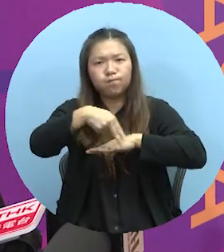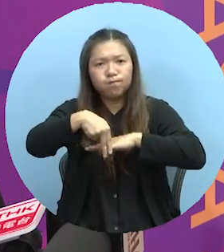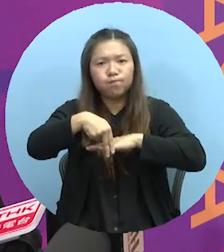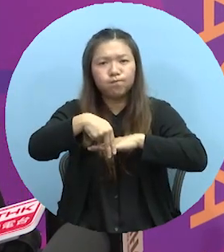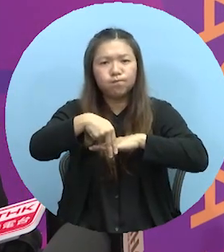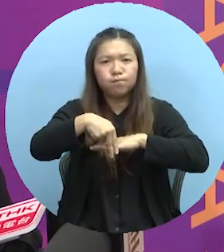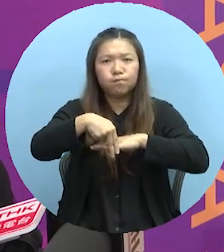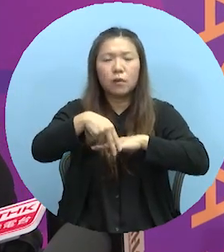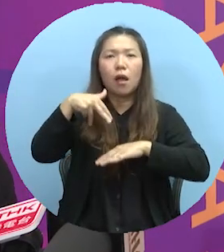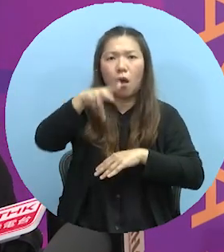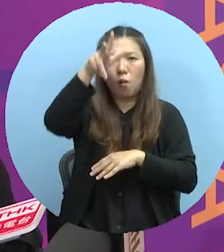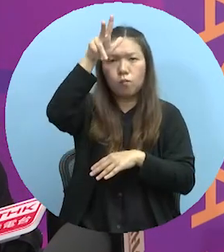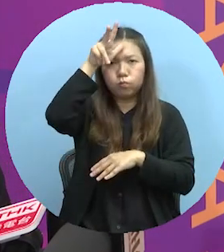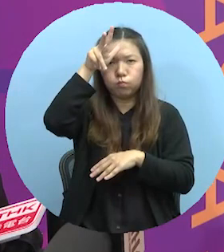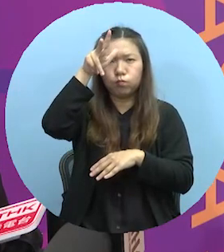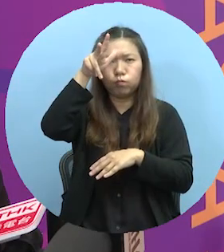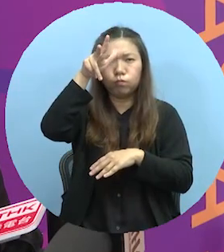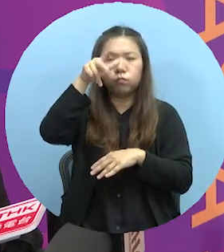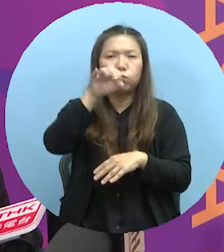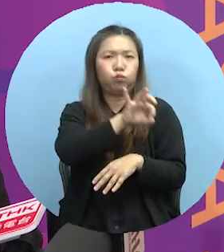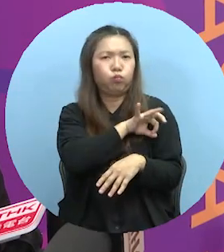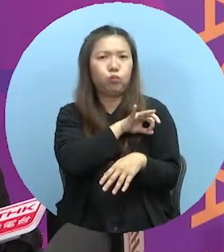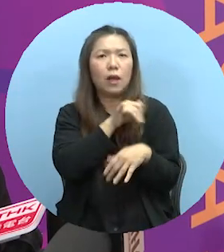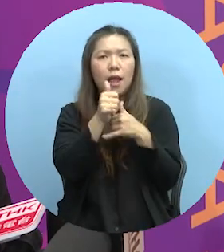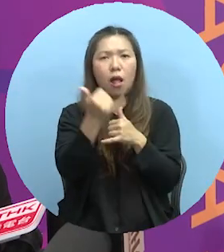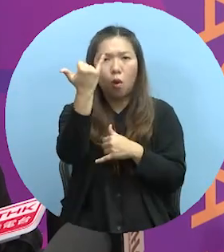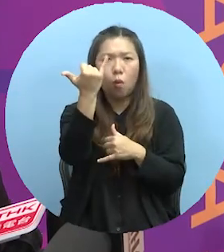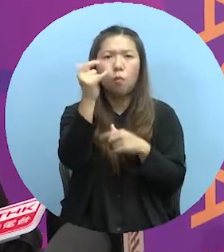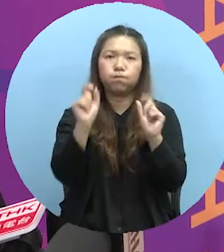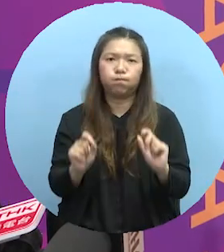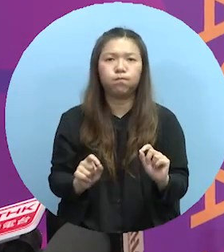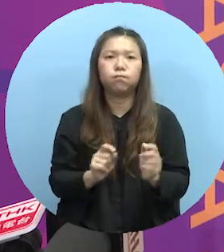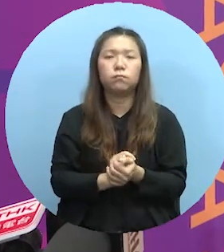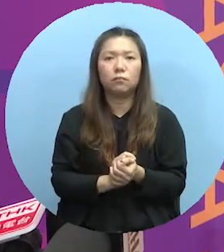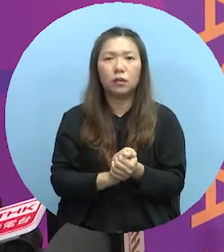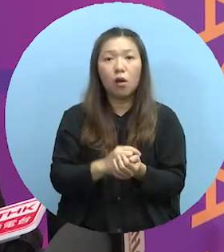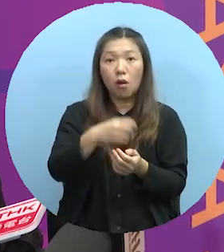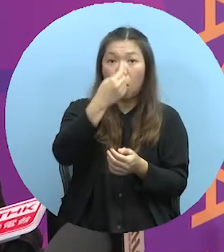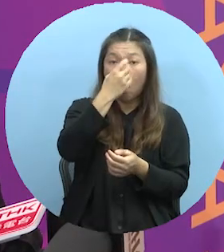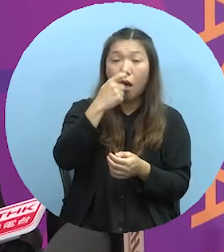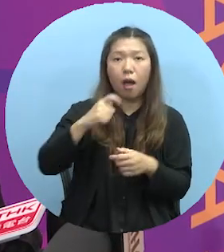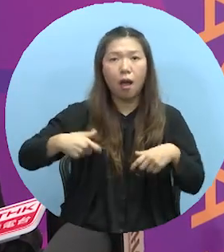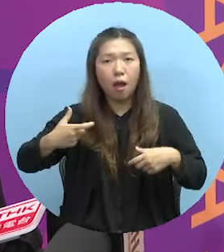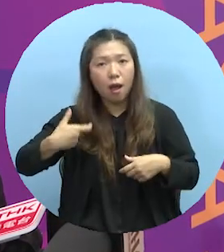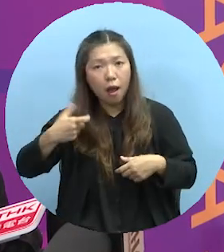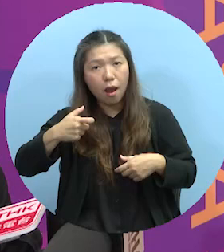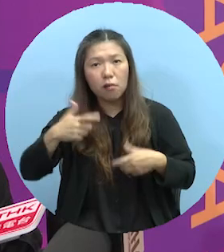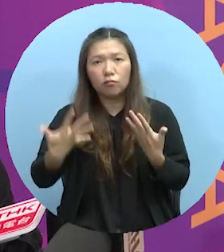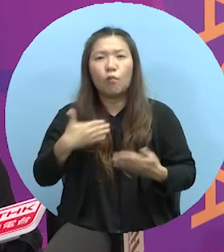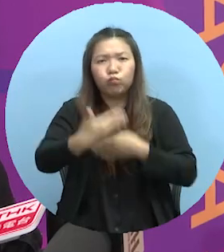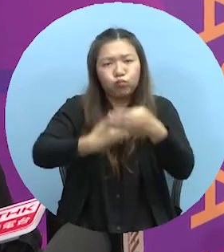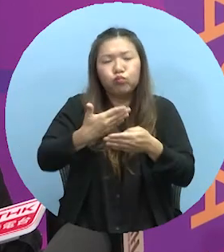候，行會是充分平衡了六大因素。香港的經濟正在是復甦的途